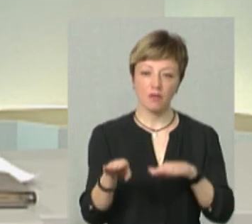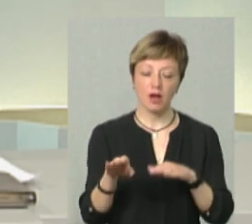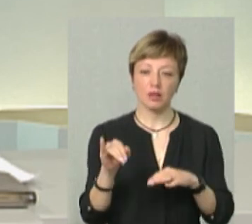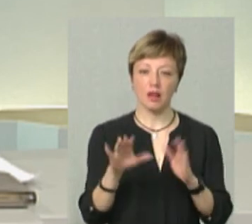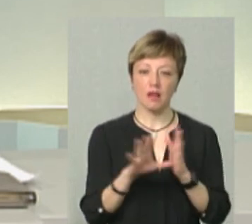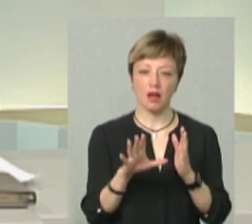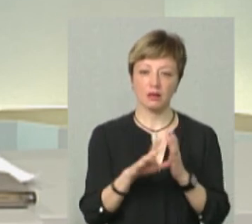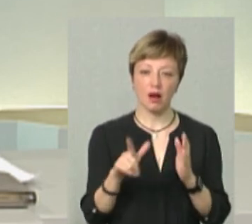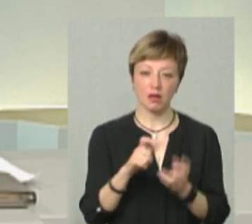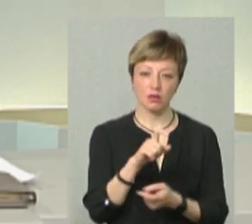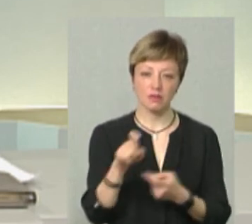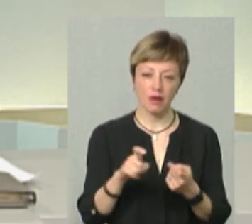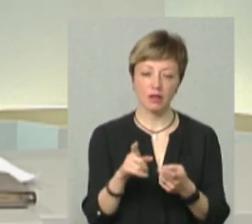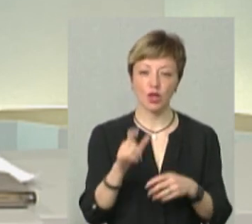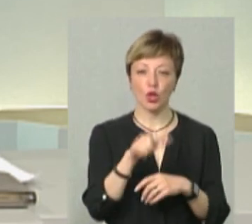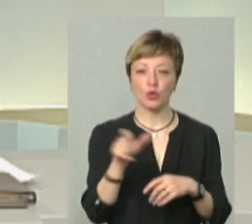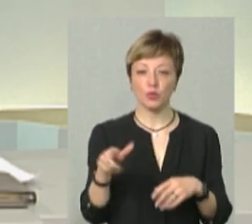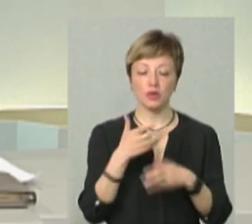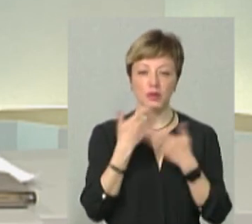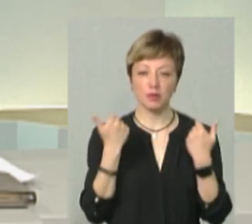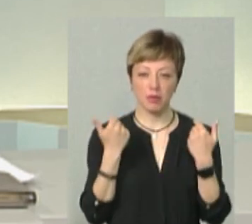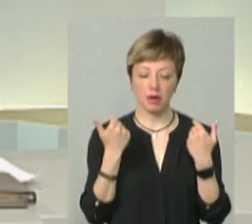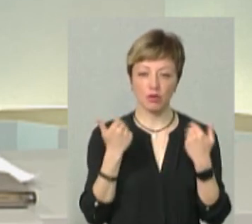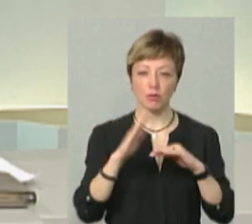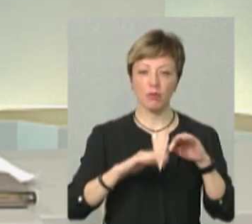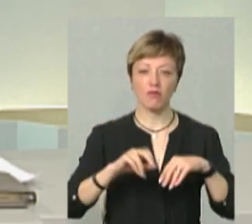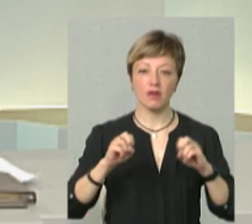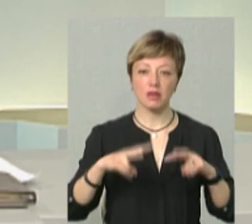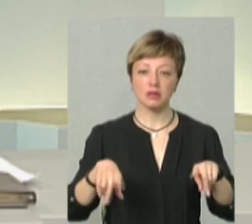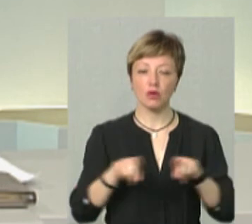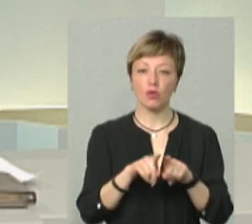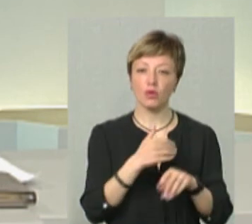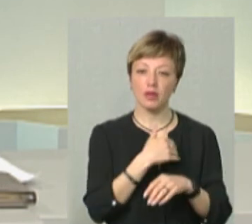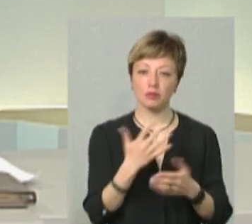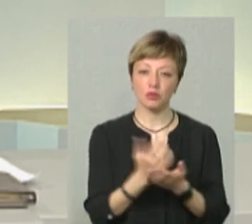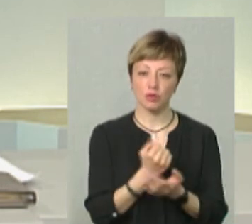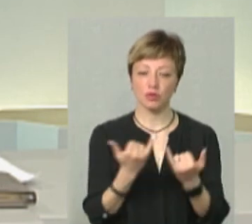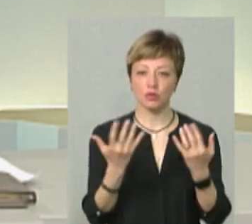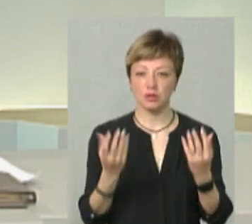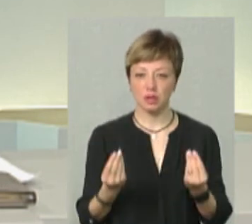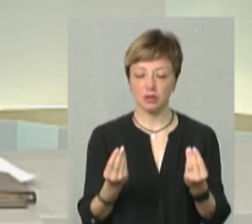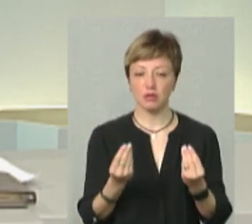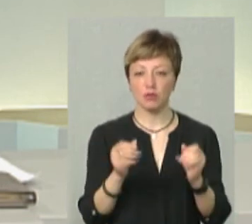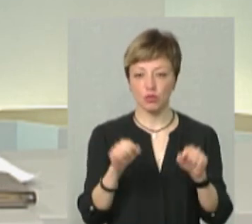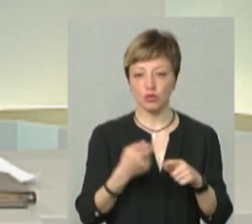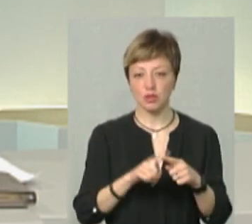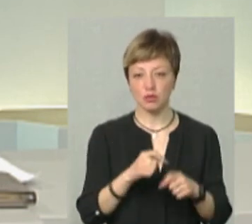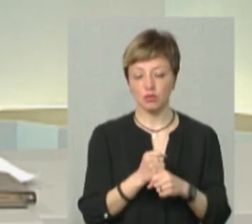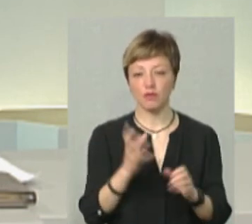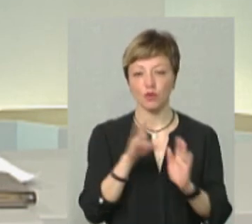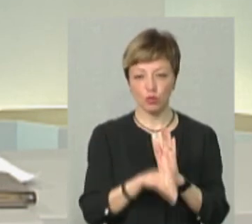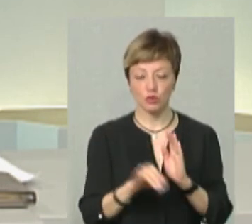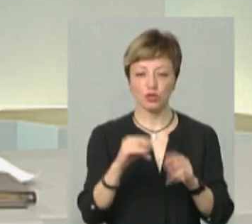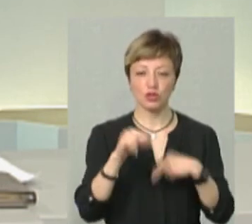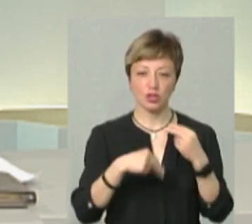і електрогазозварники. Тобто ті люди, які не мають професії такої, але хотіли б її здобути на сьогоднішній день, вони можуть це зробити. В тому